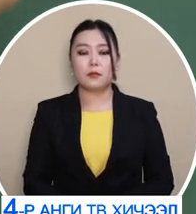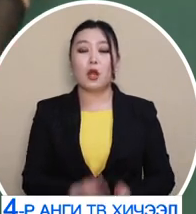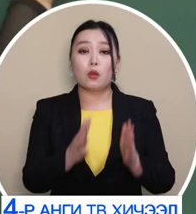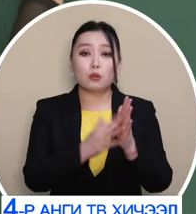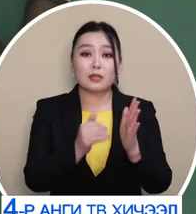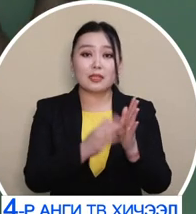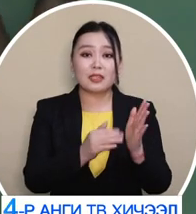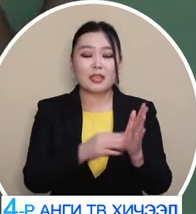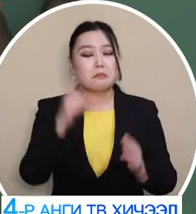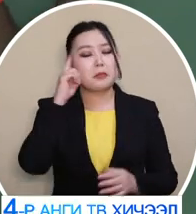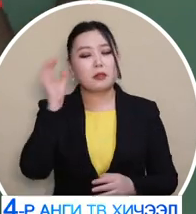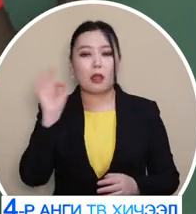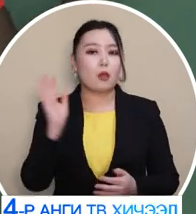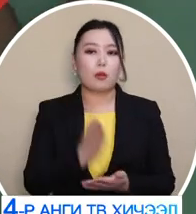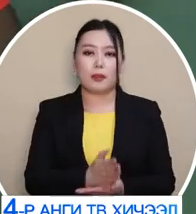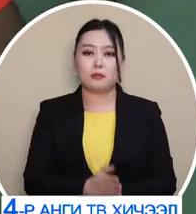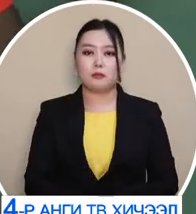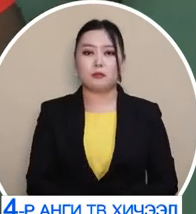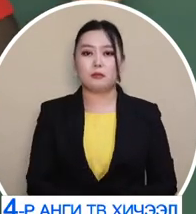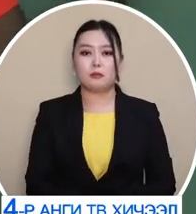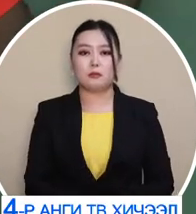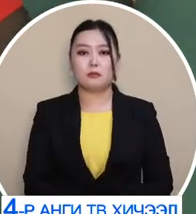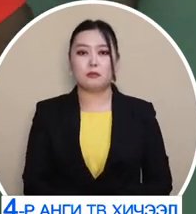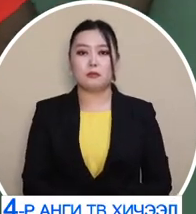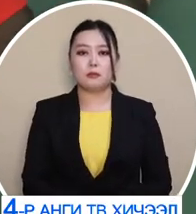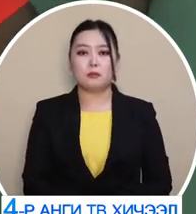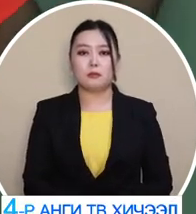Дутагдлыг нь мдээгүй байсан.